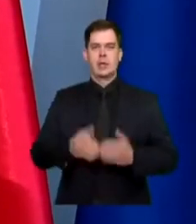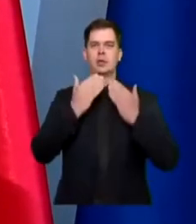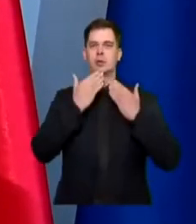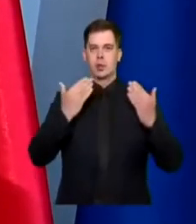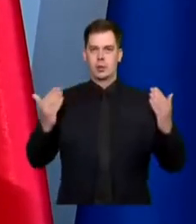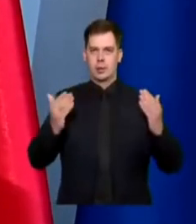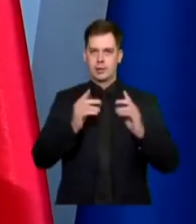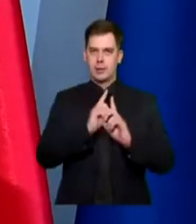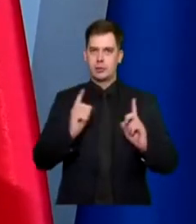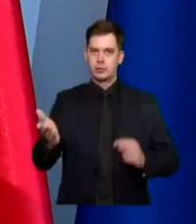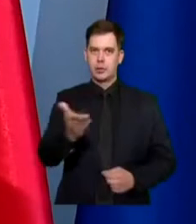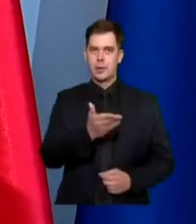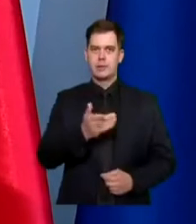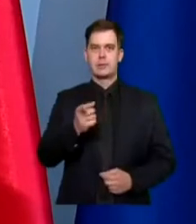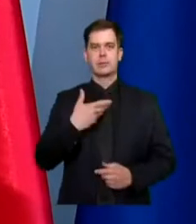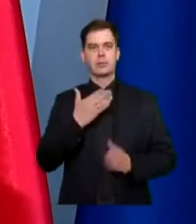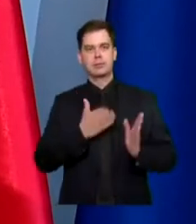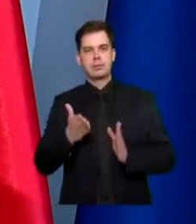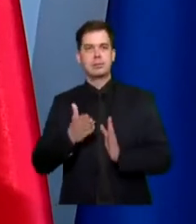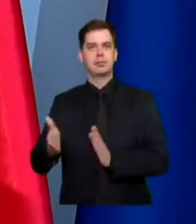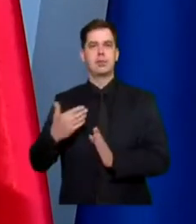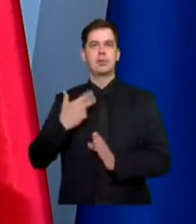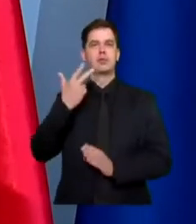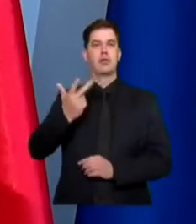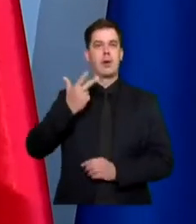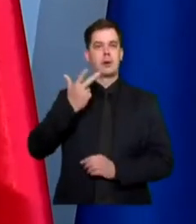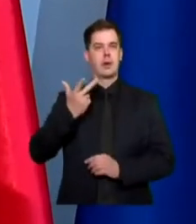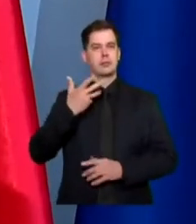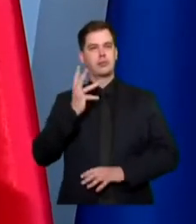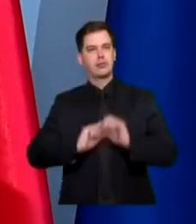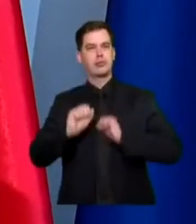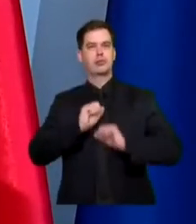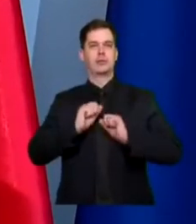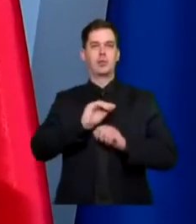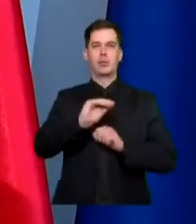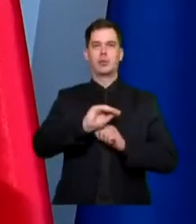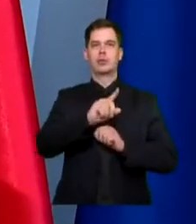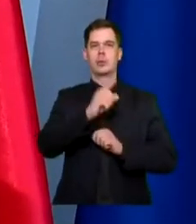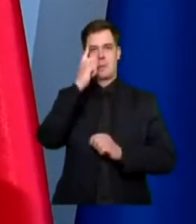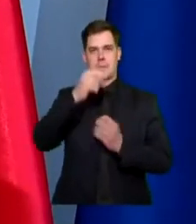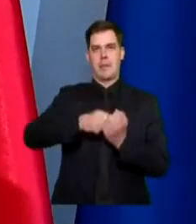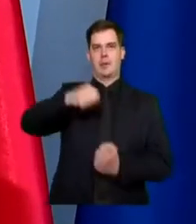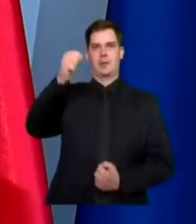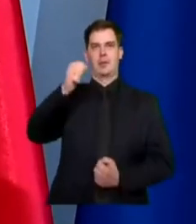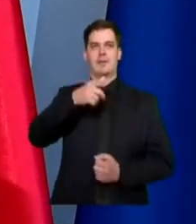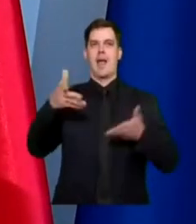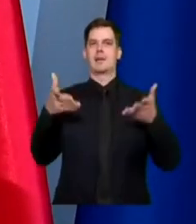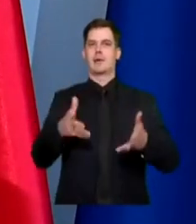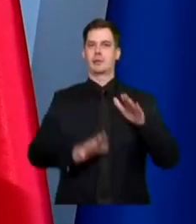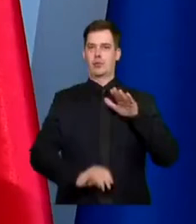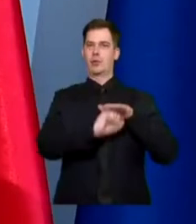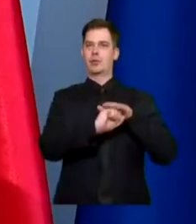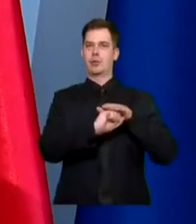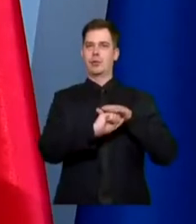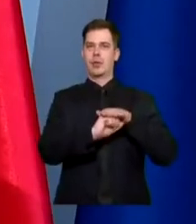Dziękuję nauczycielom, którzy ich przygotowywali przez 3 lata do egzaminu maturalnego, egzaminu dojrzałości, którzy